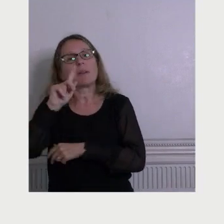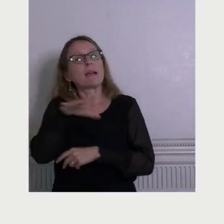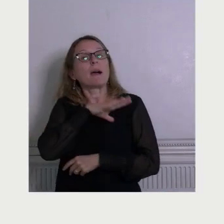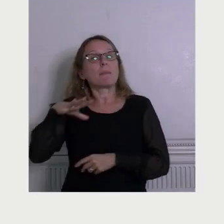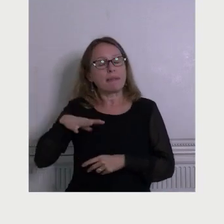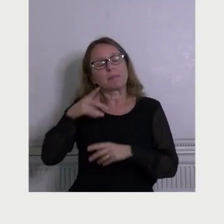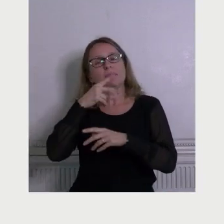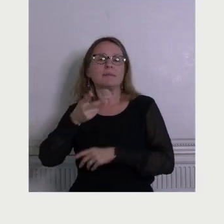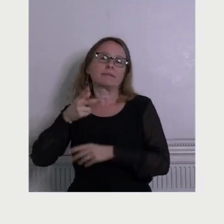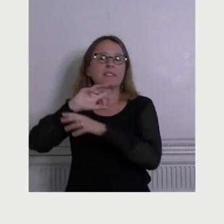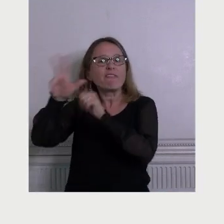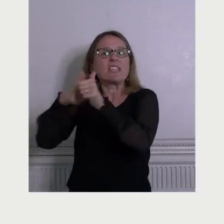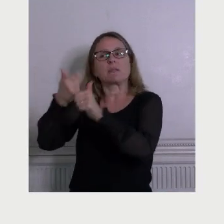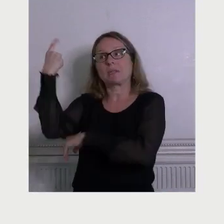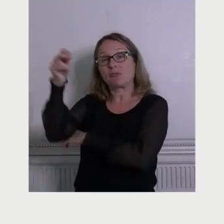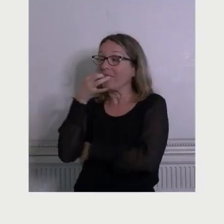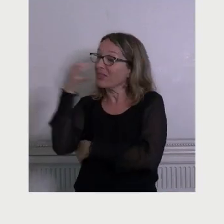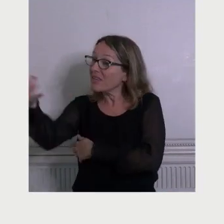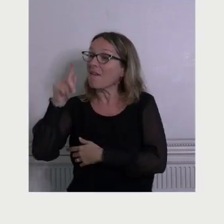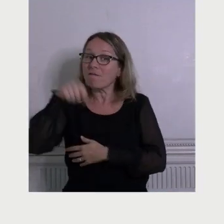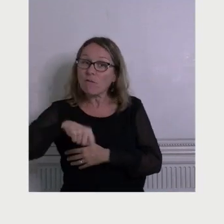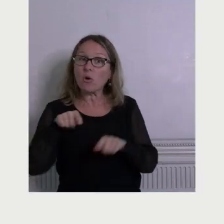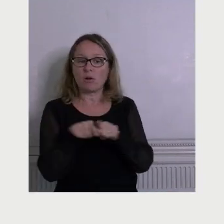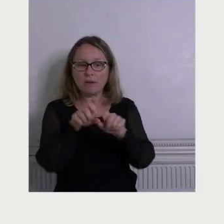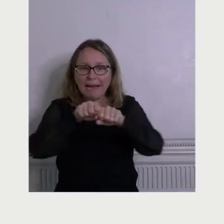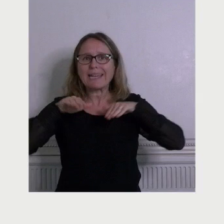des éclairages de Noël. C'est la pollution numérique. Hein.